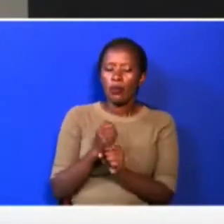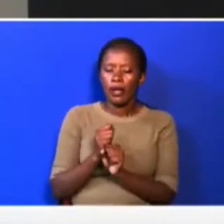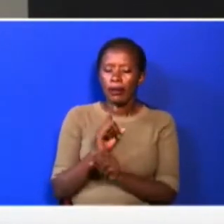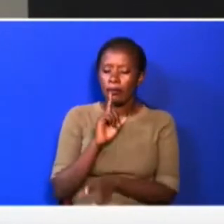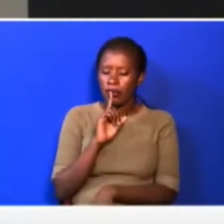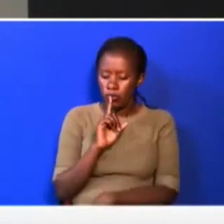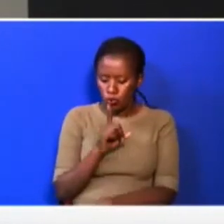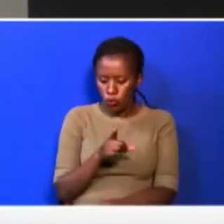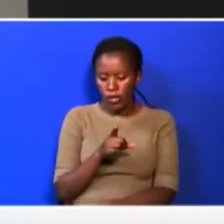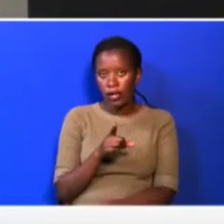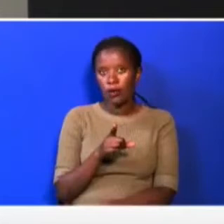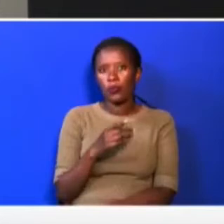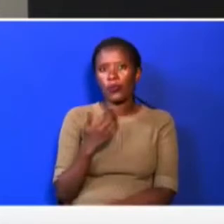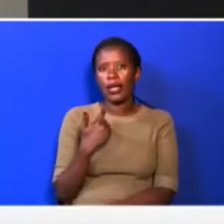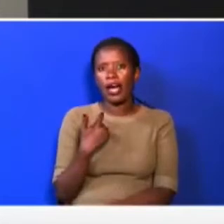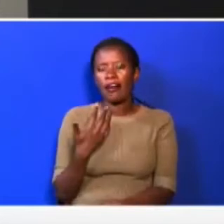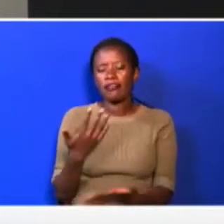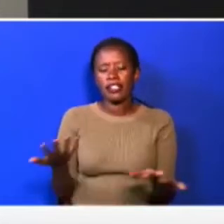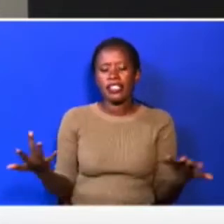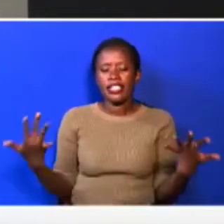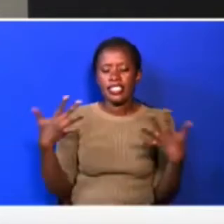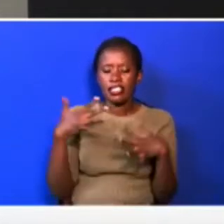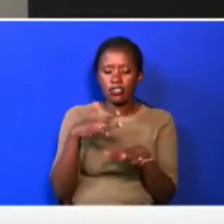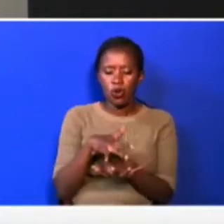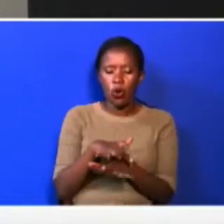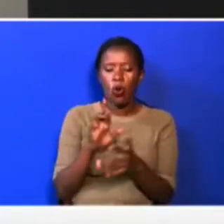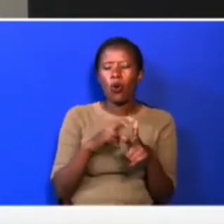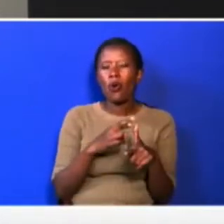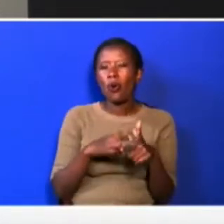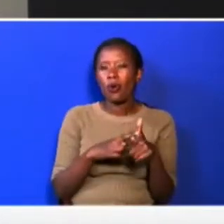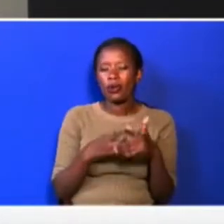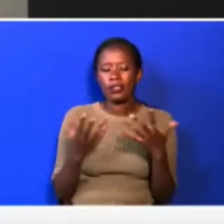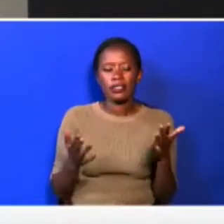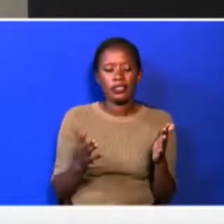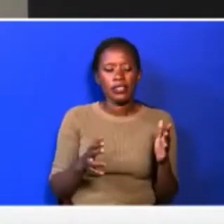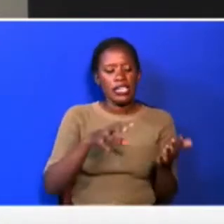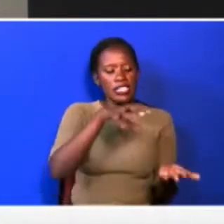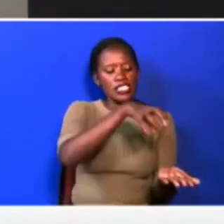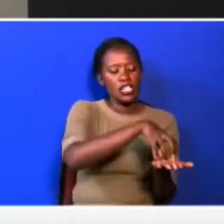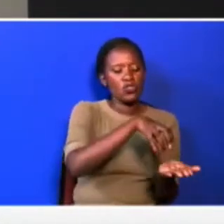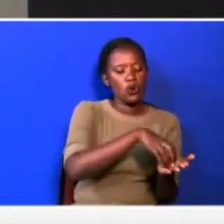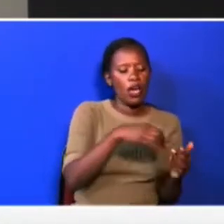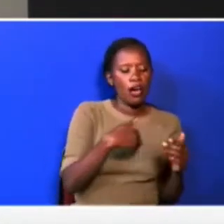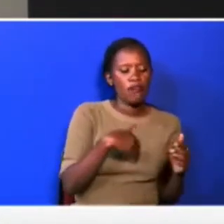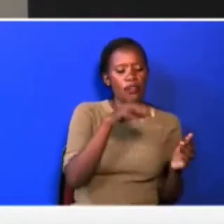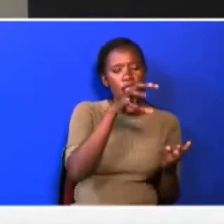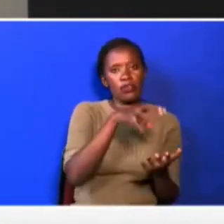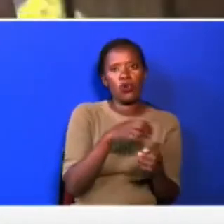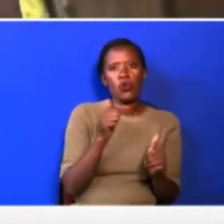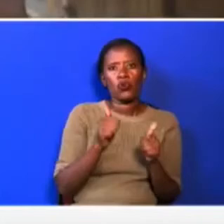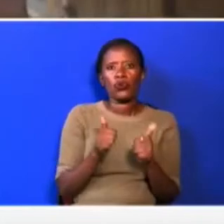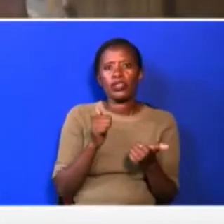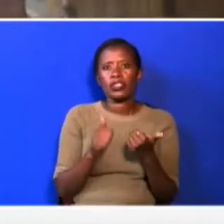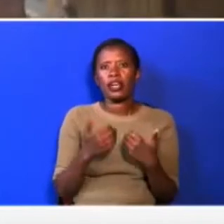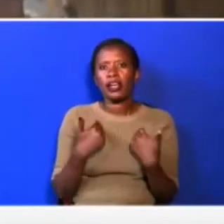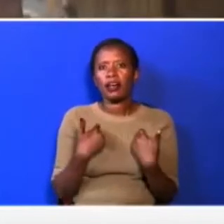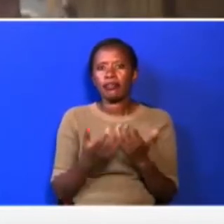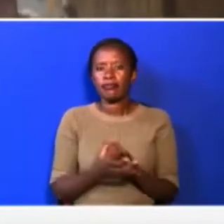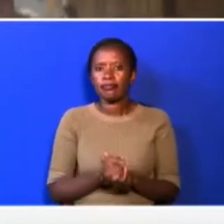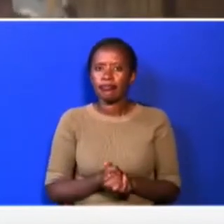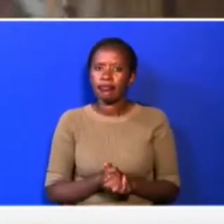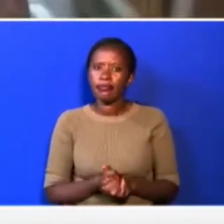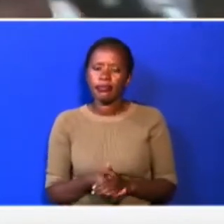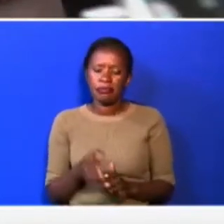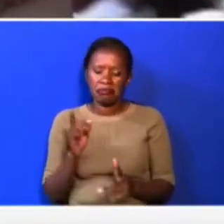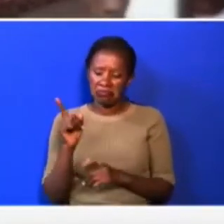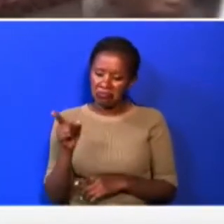tumejaribu kufanya hata kama ni mobile station mahali kama Kiambu ambaye itakaribia wale wengine. Hii kitu